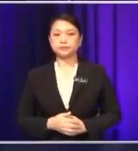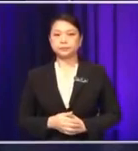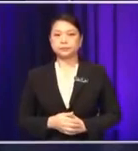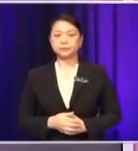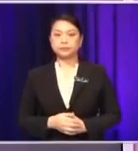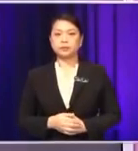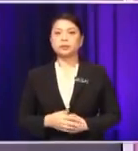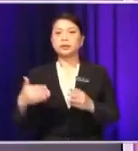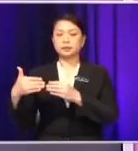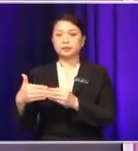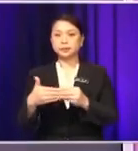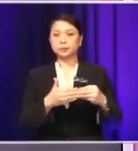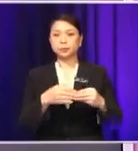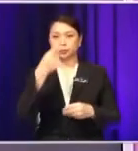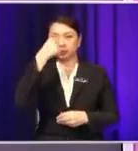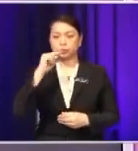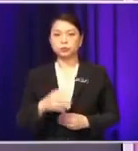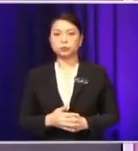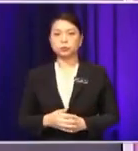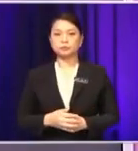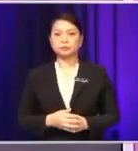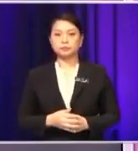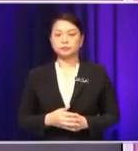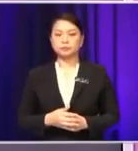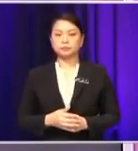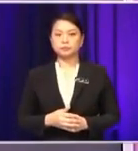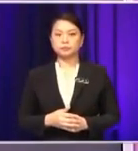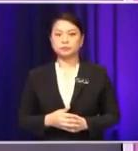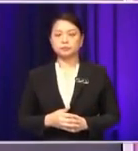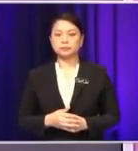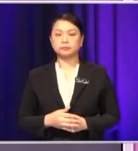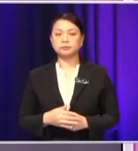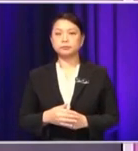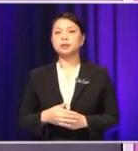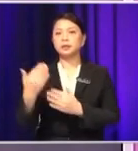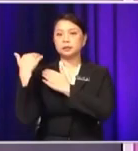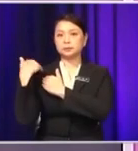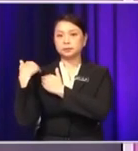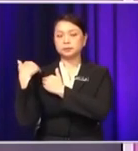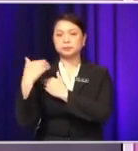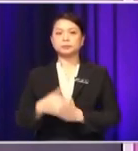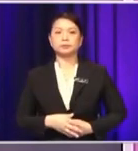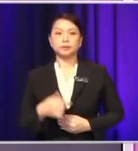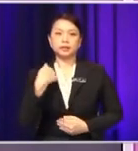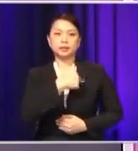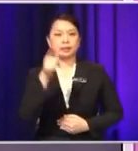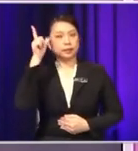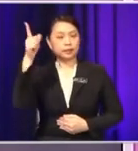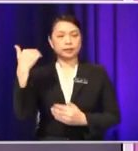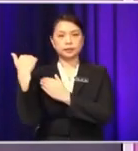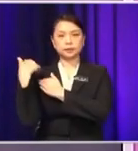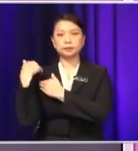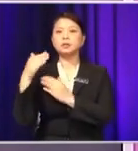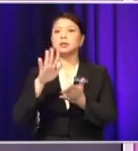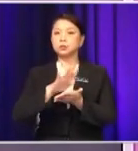Seterusnya saya akan sambung balik untuk segmen yang seterusnya ini untuk kita melihat segi peranan dan tanggungjawab. Yang pertama sekali kita melihat segi peranan dan tanggungjawab